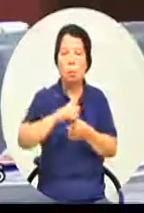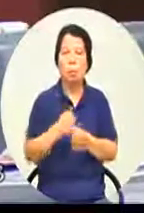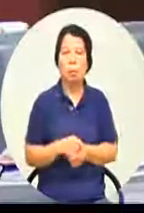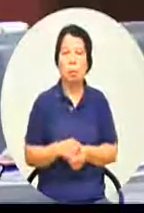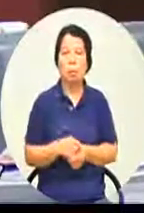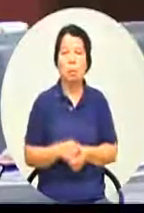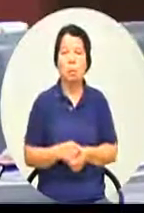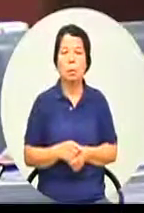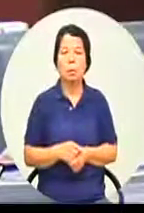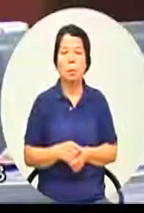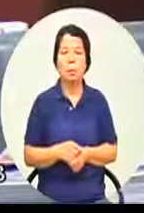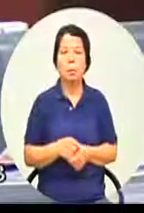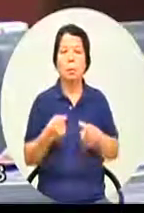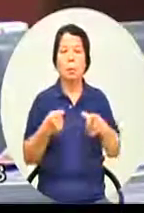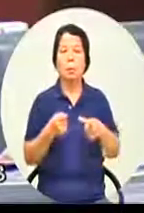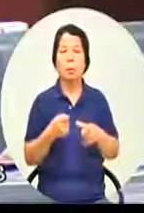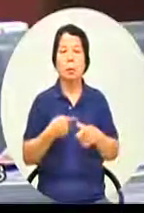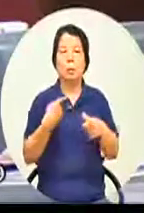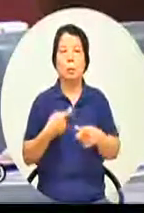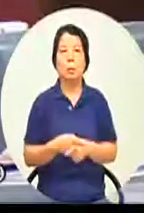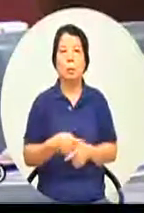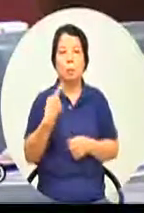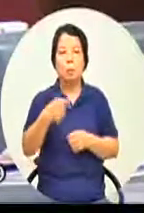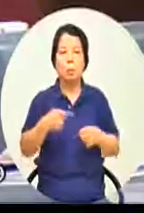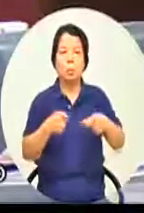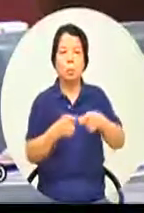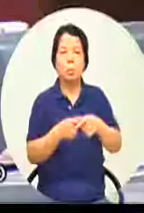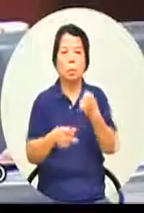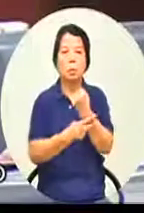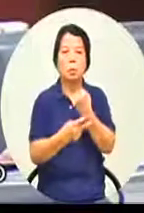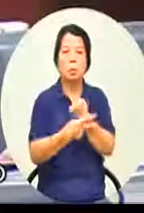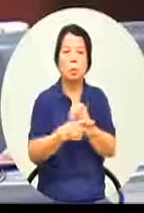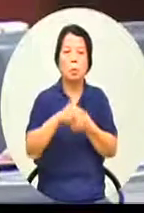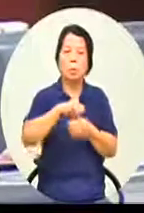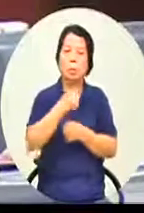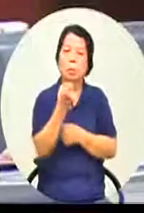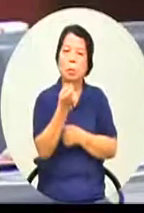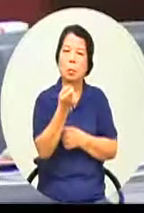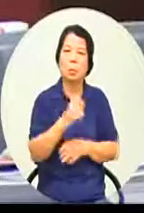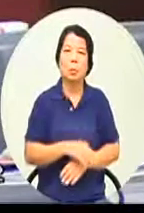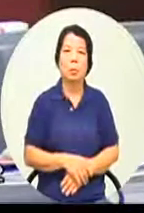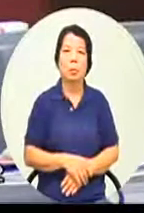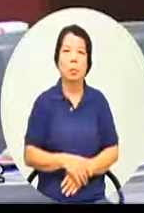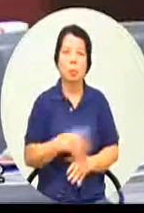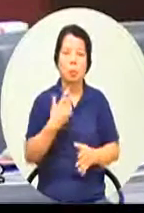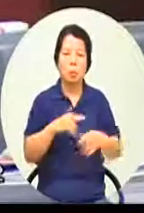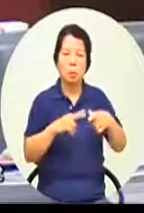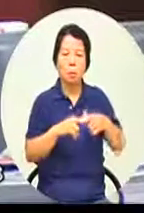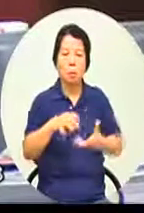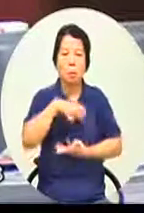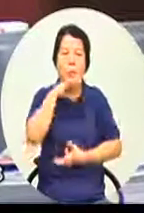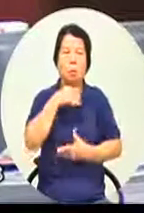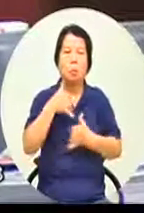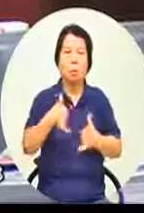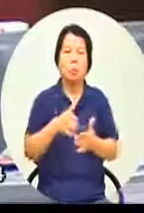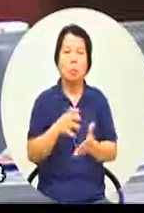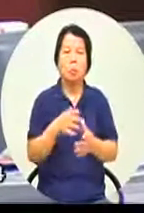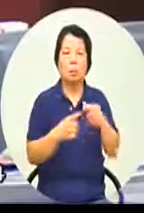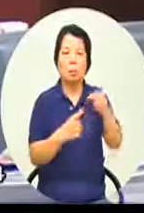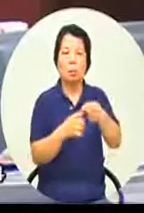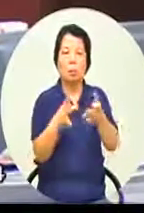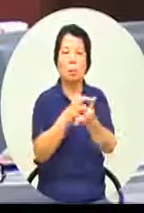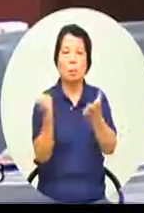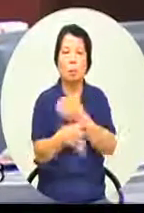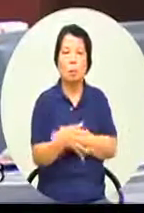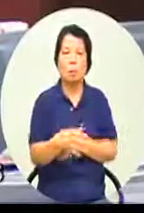1公里啦。啊，但是伊安尼吼，等于讲你这个这站接收路口在这个废掉不要停，然后把